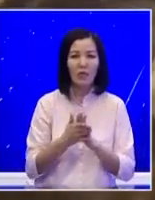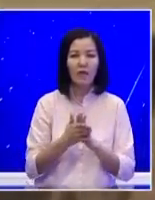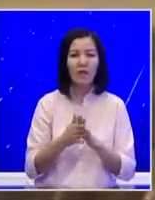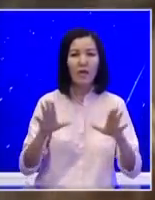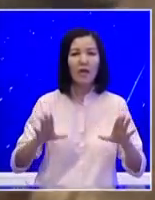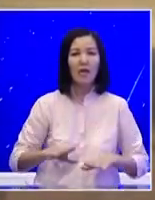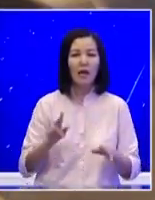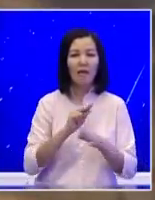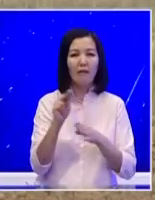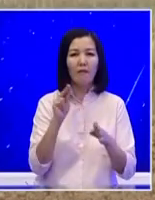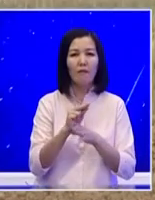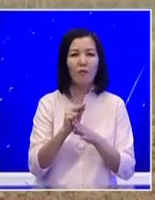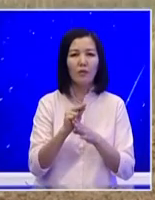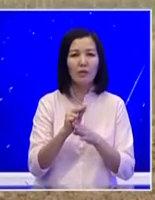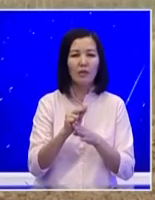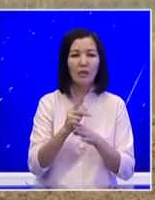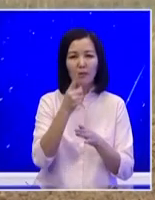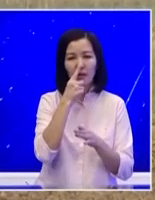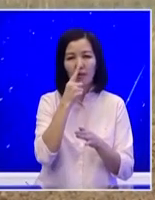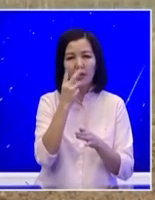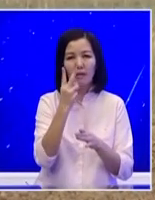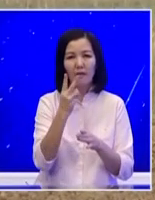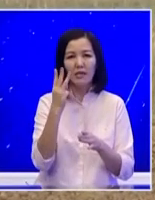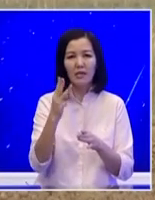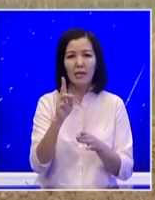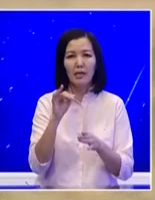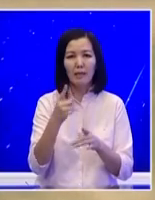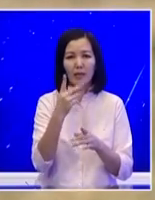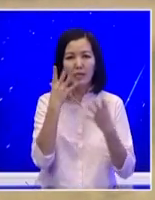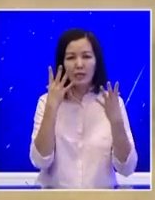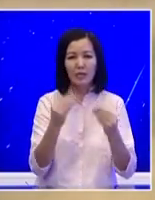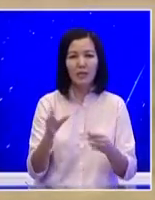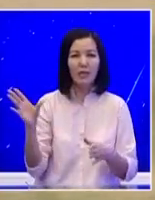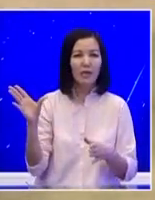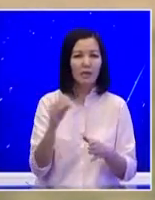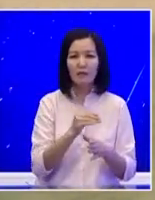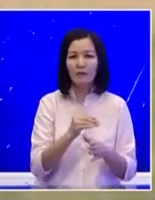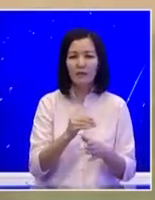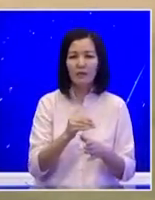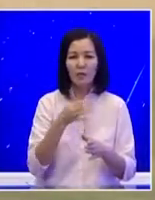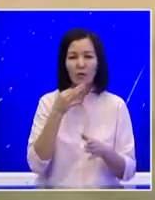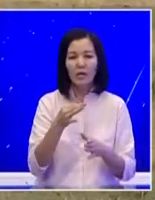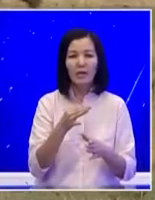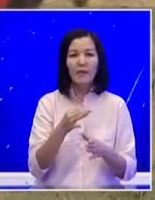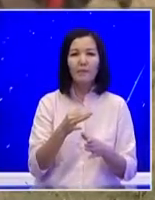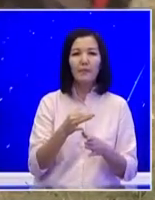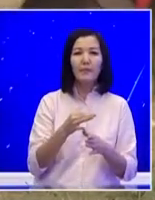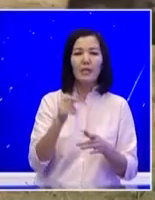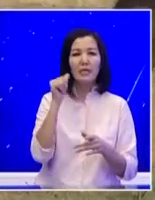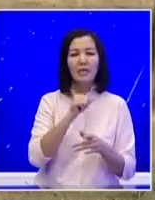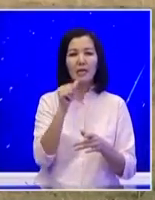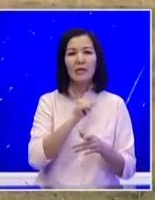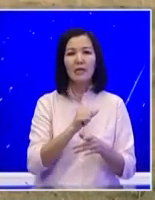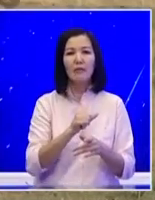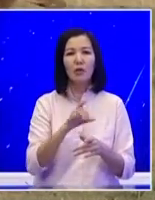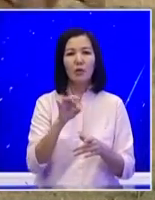Коневод рекомендует устраивать забеги примерно на 2-3 километра в день. И это не все советы от опытного конюха.